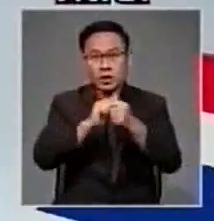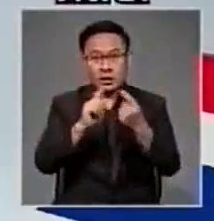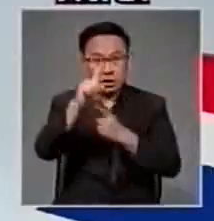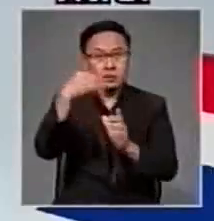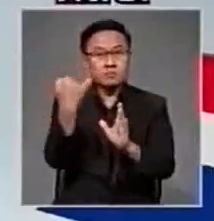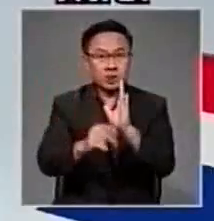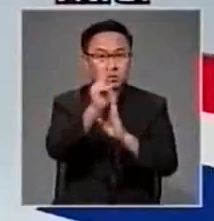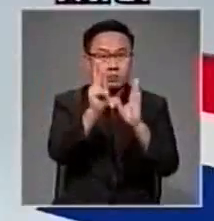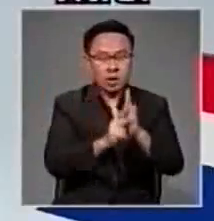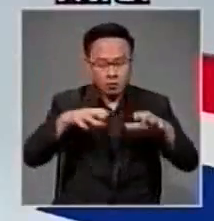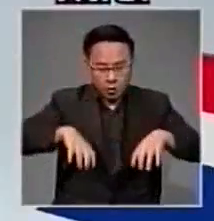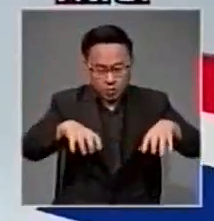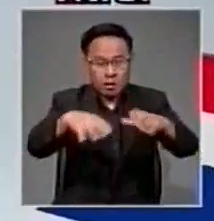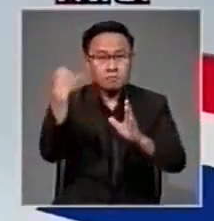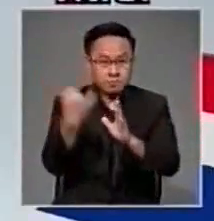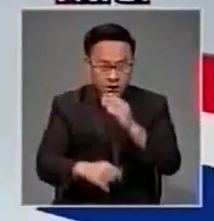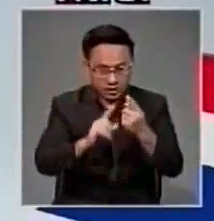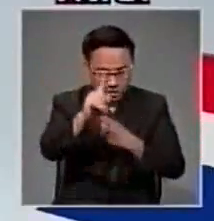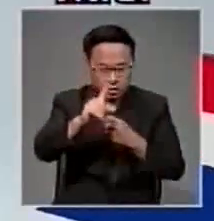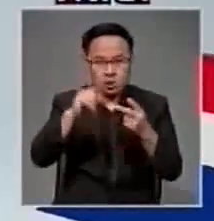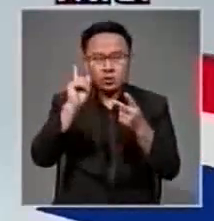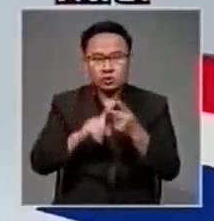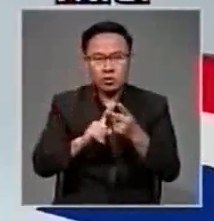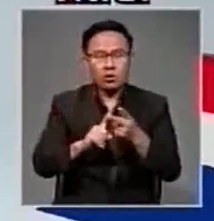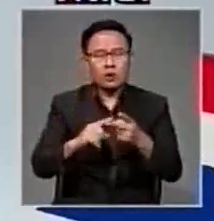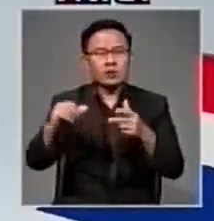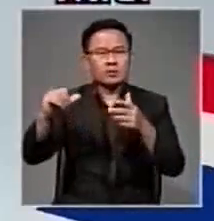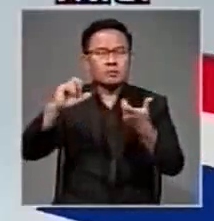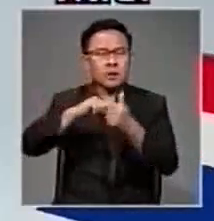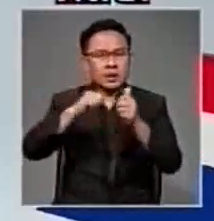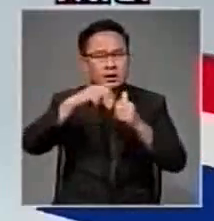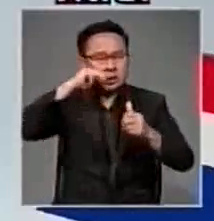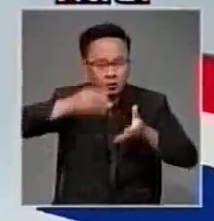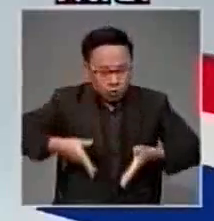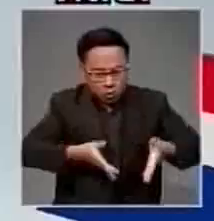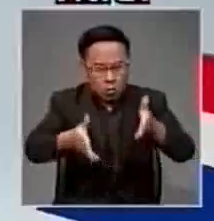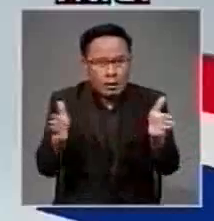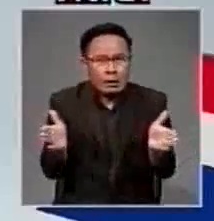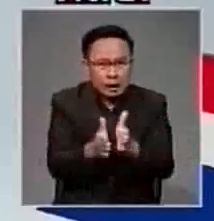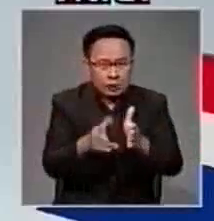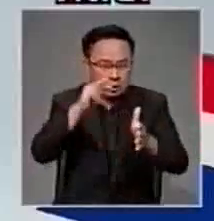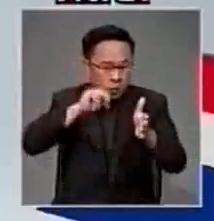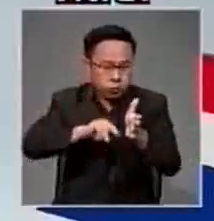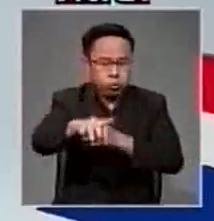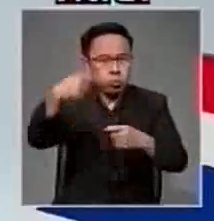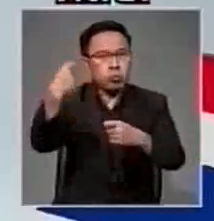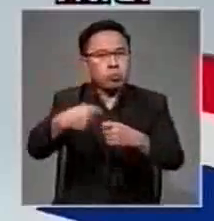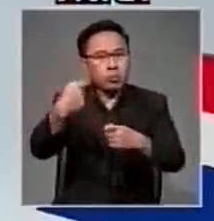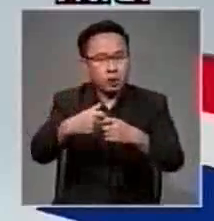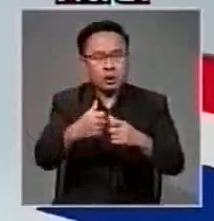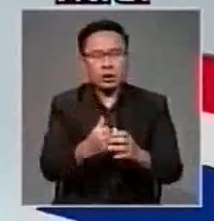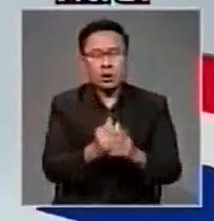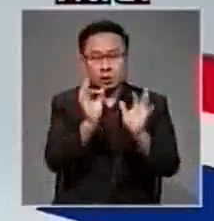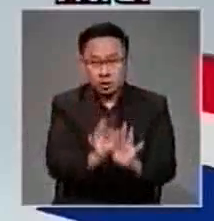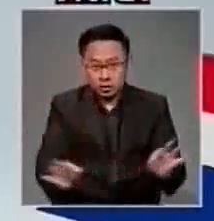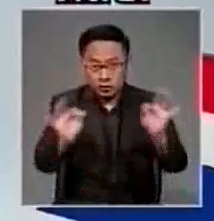การแรกผิดกฎหมายนะครับ2ก็ไปขวางทางน้ำให้น้ำนี่ท่วมเท่าขึ้นมาในกรุงเทพมหานครได้ง่ายนะครับเพราะว ่ าไม่สามารถระบายน้